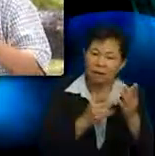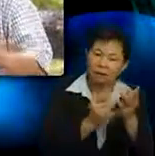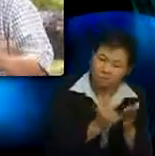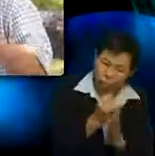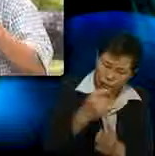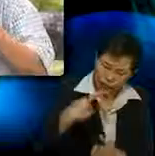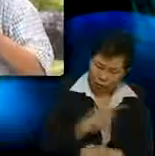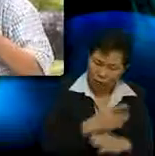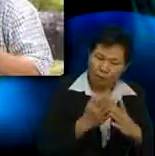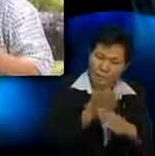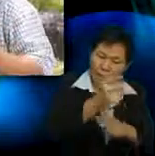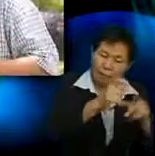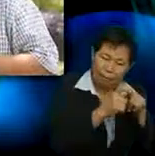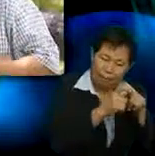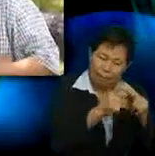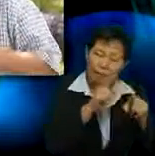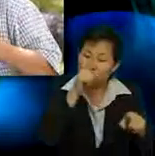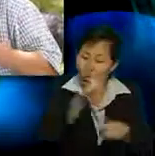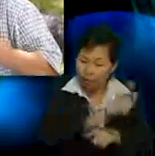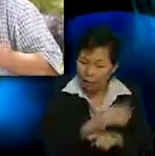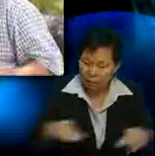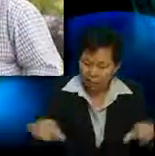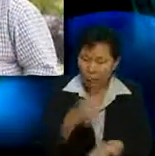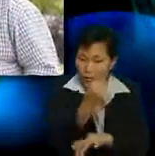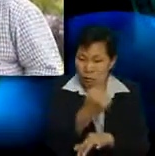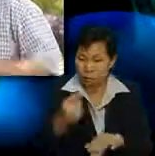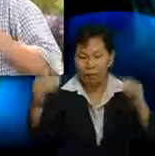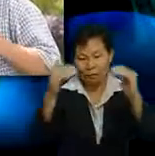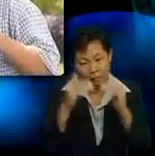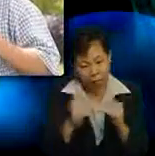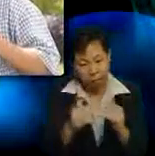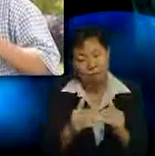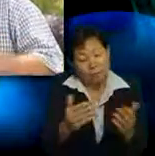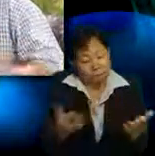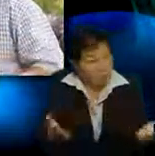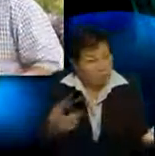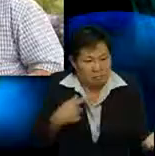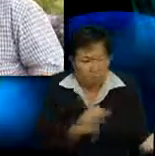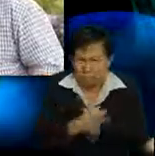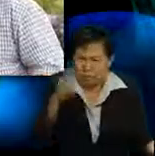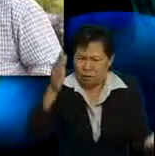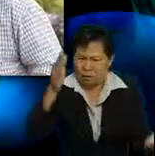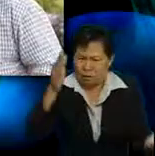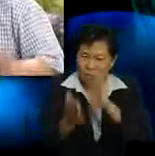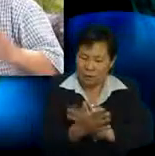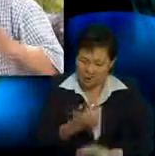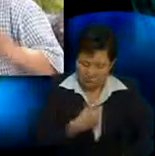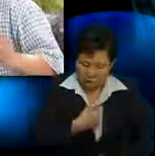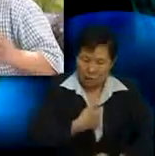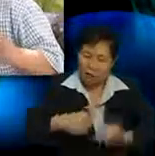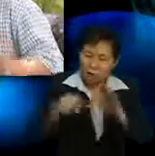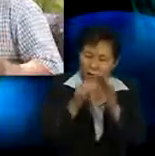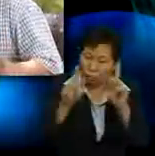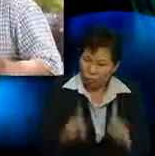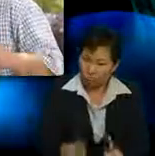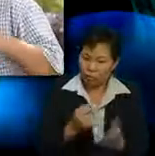kita melalui perkataan yang benar dan juga melakukan dengan keadilan, maka kita akan menjadikan diri kita sebagai seorang